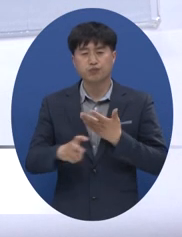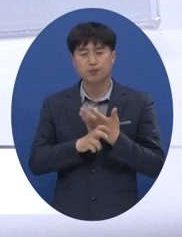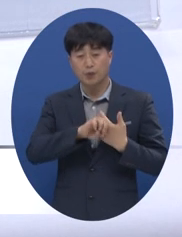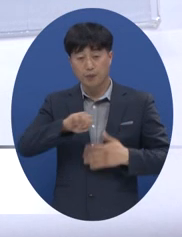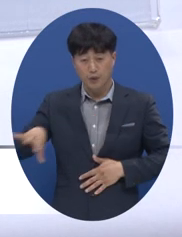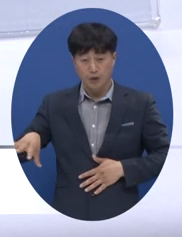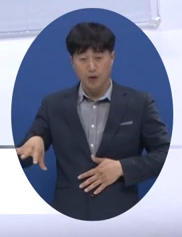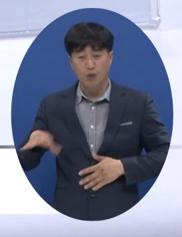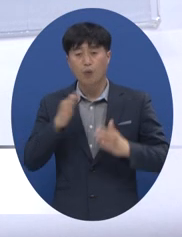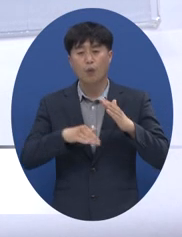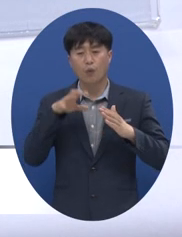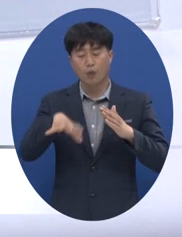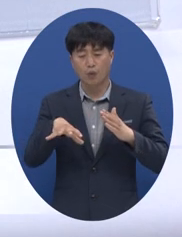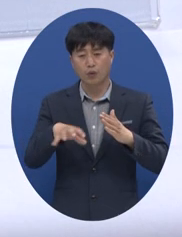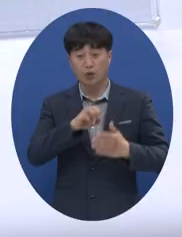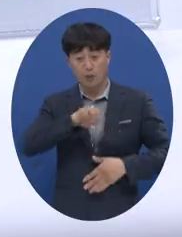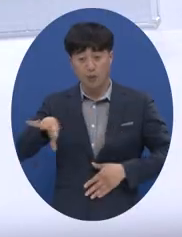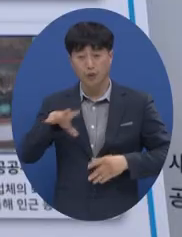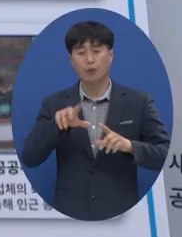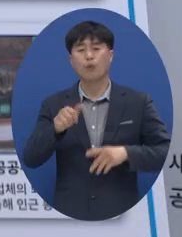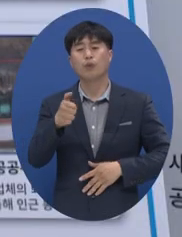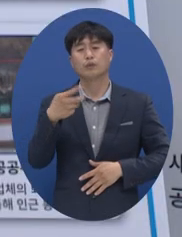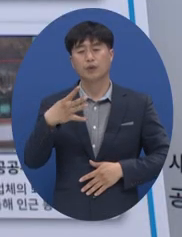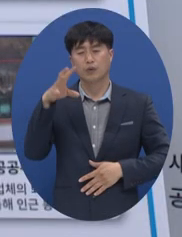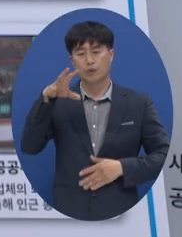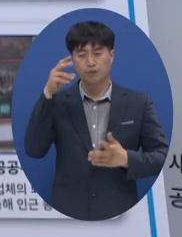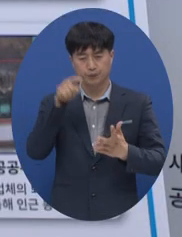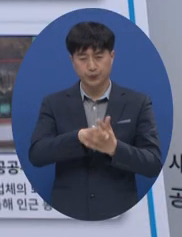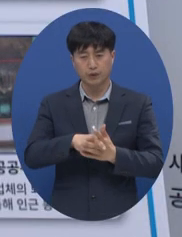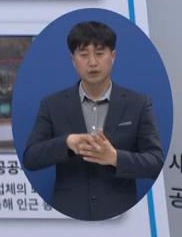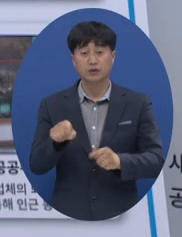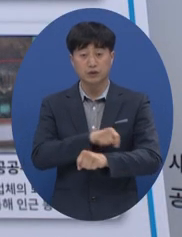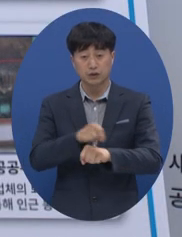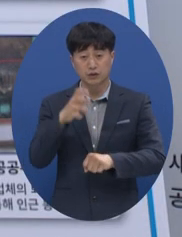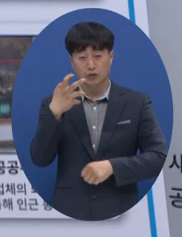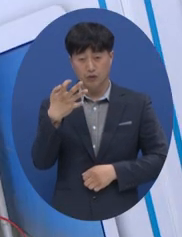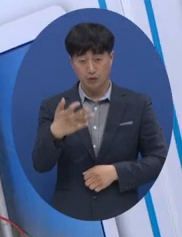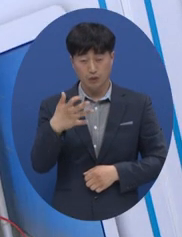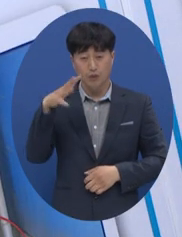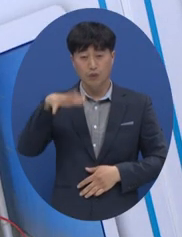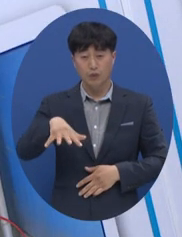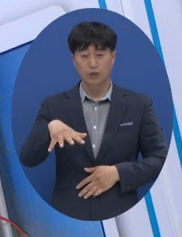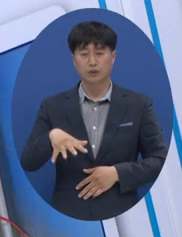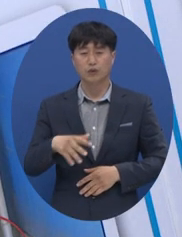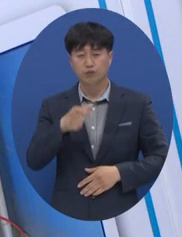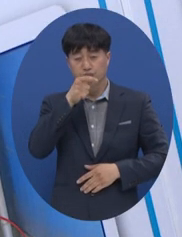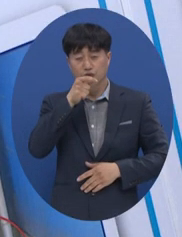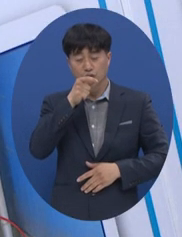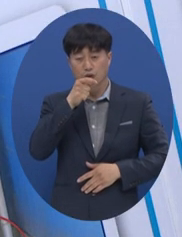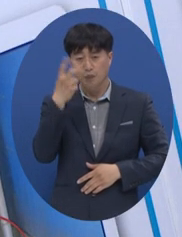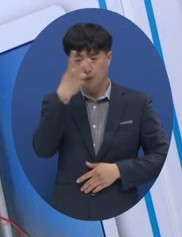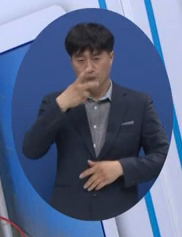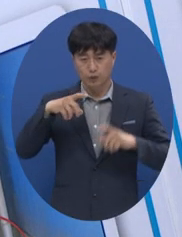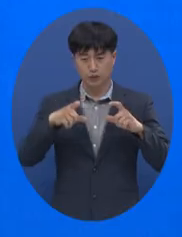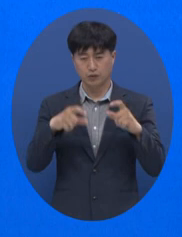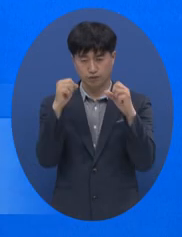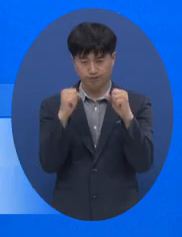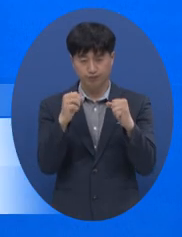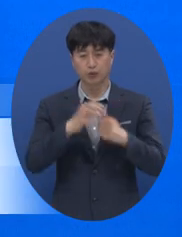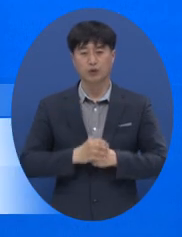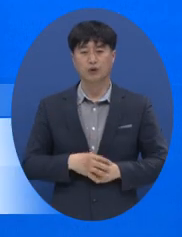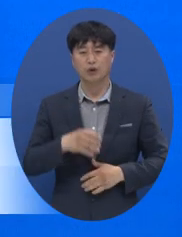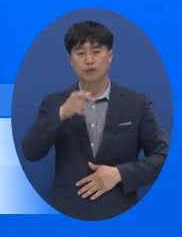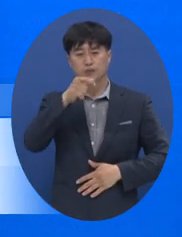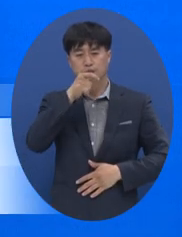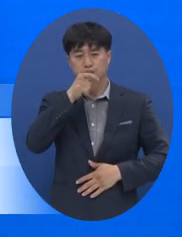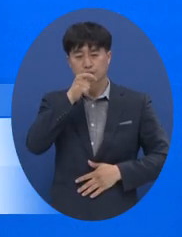유출하는 땡 54 곳을 첫발 했읍니다 특히 적발 업체 중 * 옆을 것은 산 손 보호 구역에 위치하고 있습니다 수중